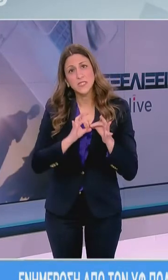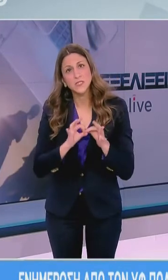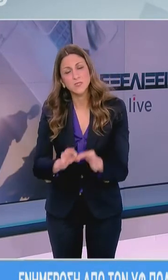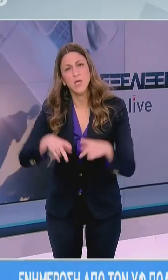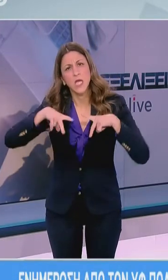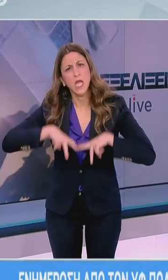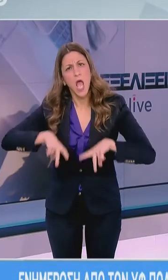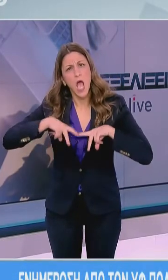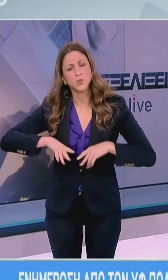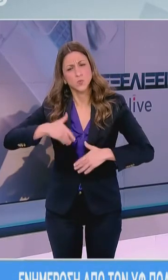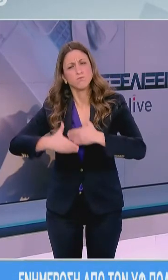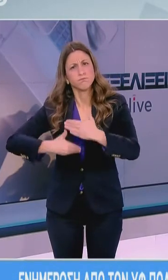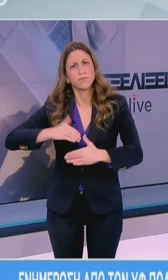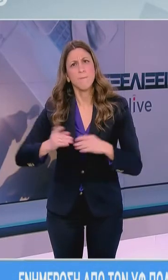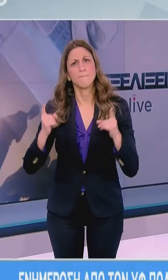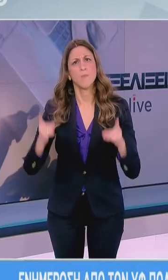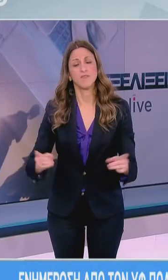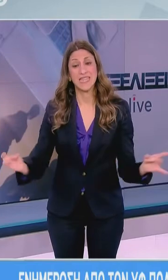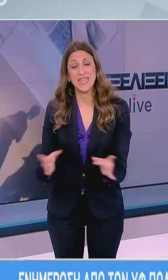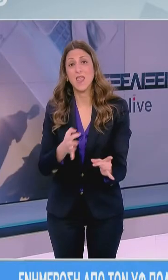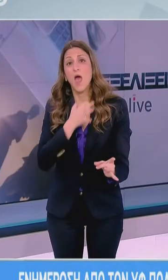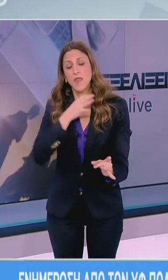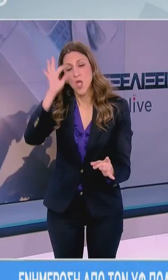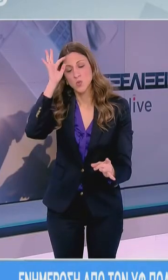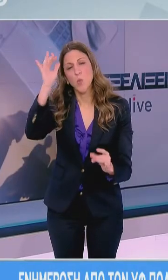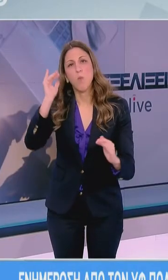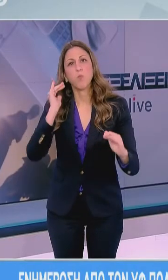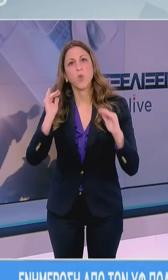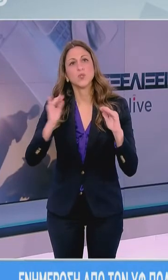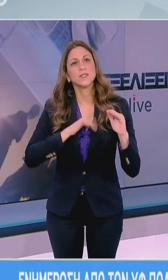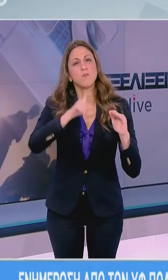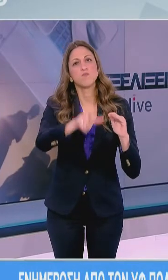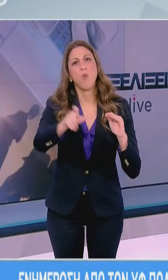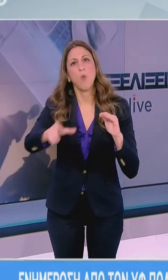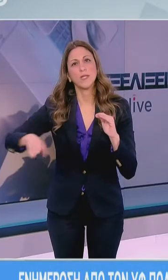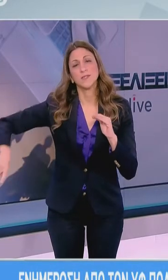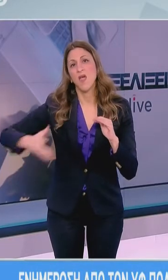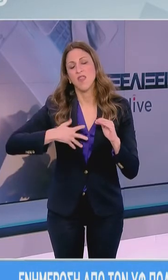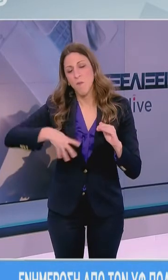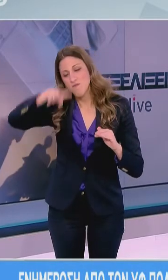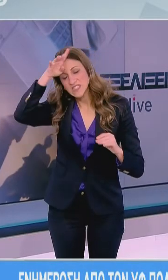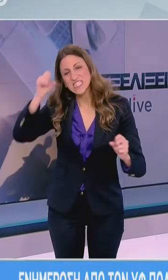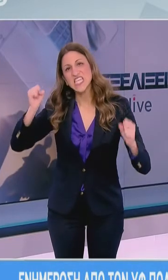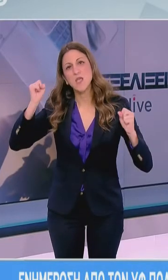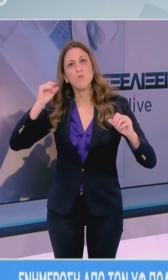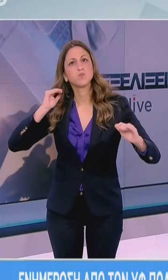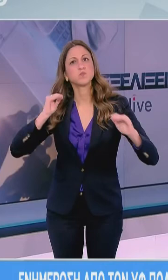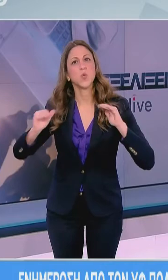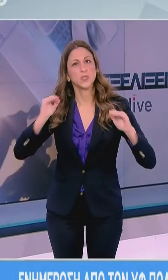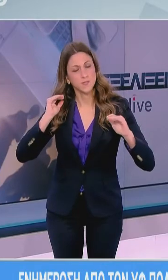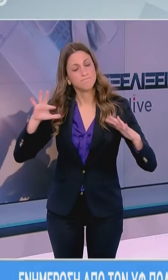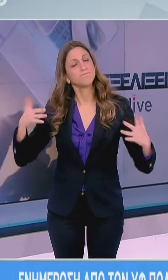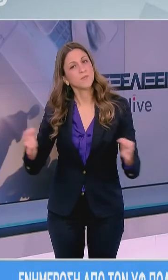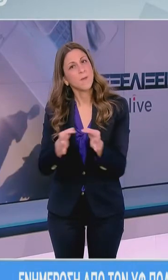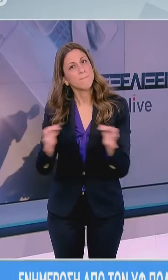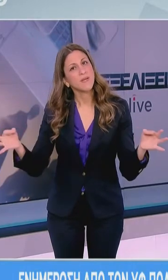μηχανισμός λαμβάνει κάθε απόφαση που είναι απαραίτητη, προκειμένου να προστατεύσει τους πολίτες και να διασφαλίσει τη δημόσια υγεία. Σε αυτή την κατεύθυνση κινείται και το